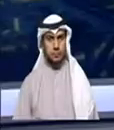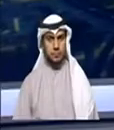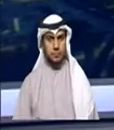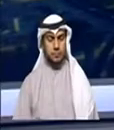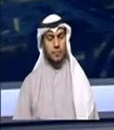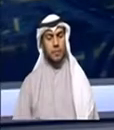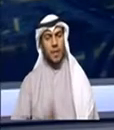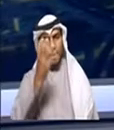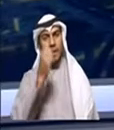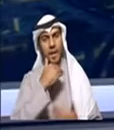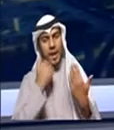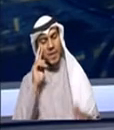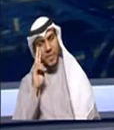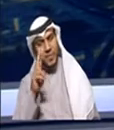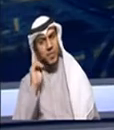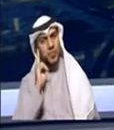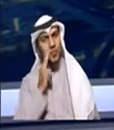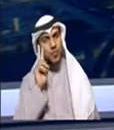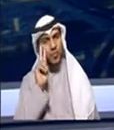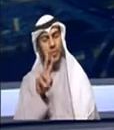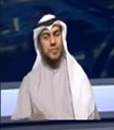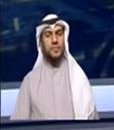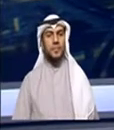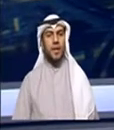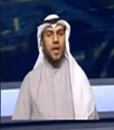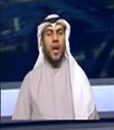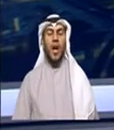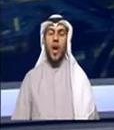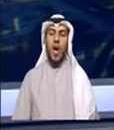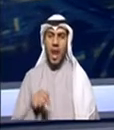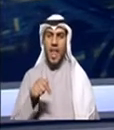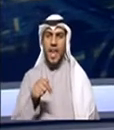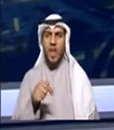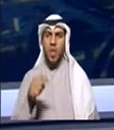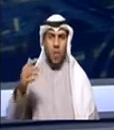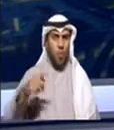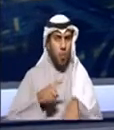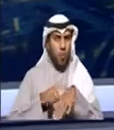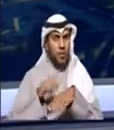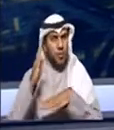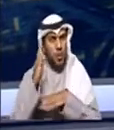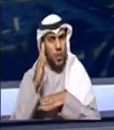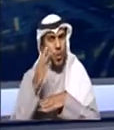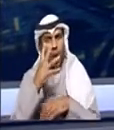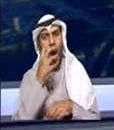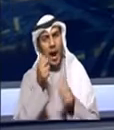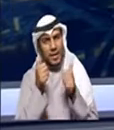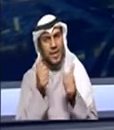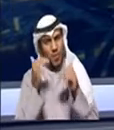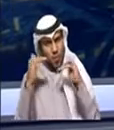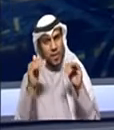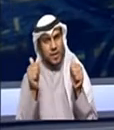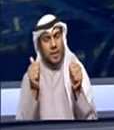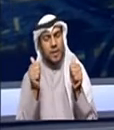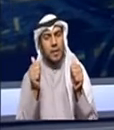اسعد الله اوقاتكم اعزائي المشاهدين اجواء معتدله تمويل للدفع خاصه خلال فتره الظهيره بشكل ملحوظ درجات الحراره ما بين خمسه وعشرين الى سته